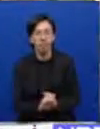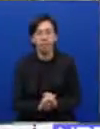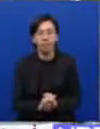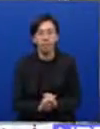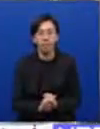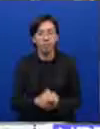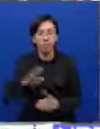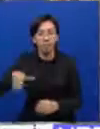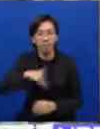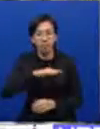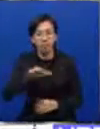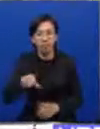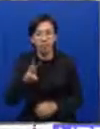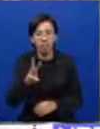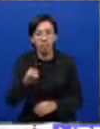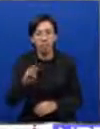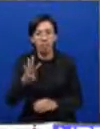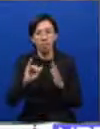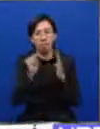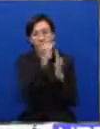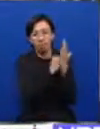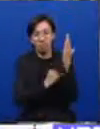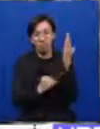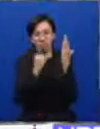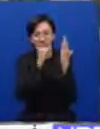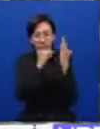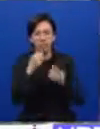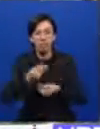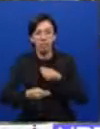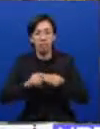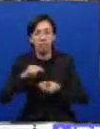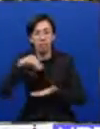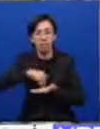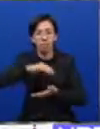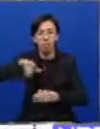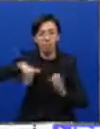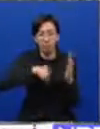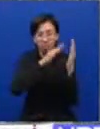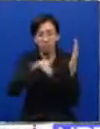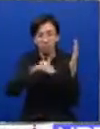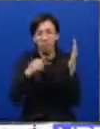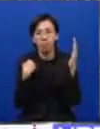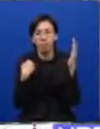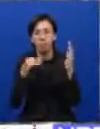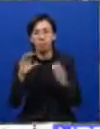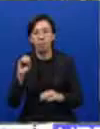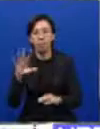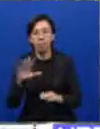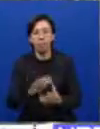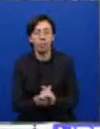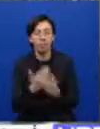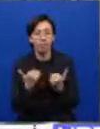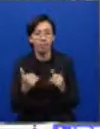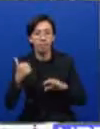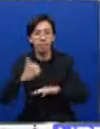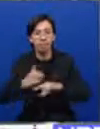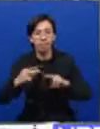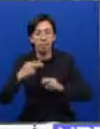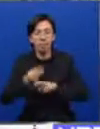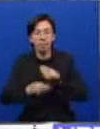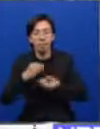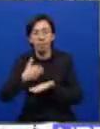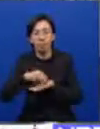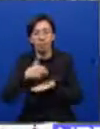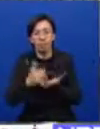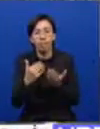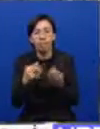2558/2559รวมทั้งสิ้น64จังหวัดในจำนวนตลาดกลางทั้งสิ้น55แห่งทั้งนี้รัฐมนตรีว่าการกระทรวงพาณิชย์กล่าวว่าน